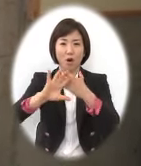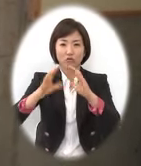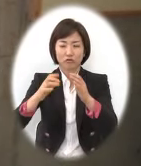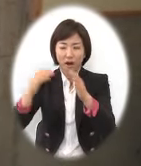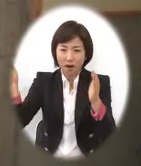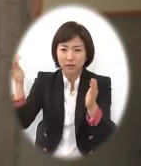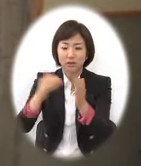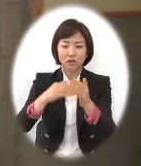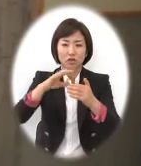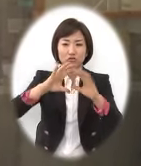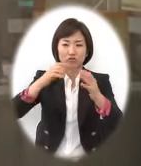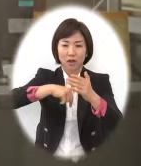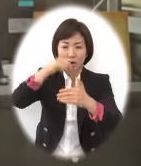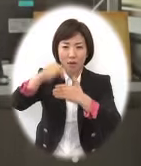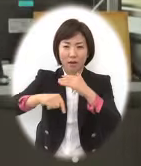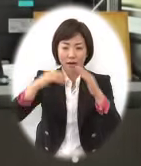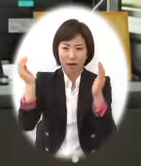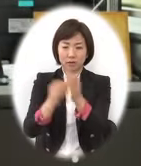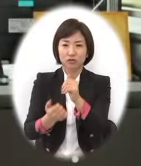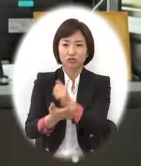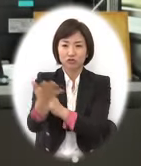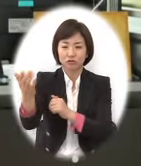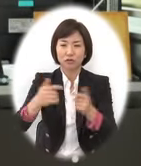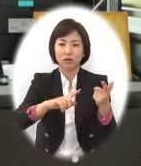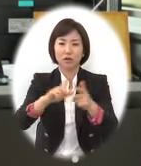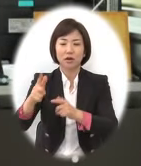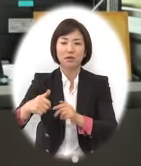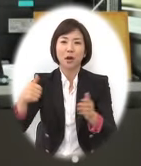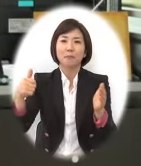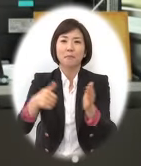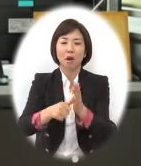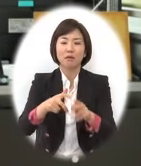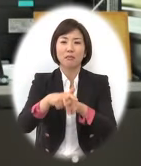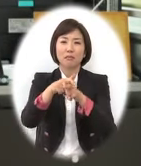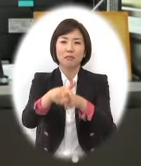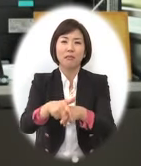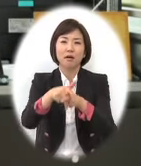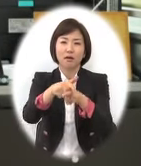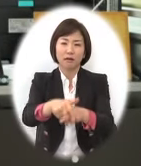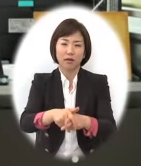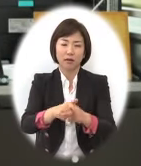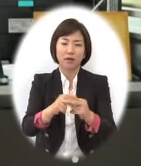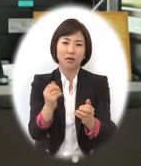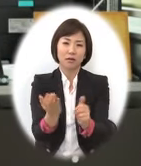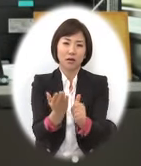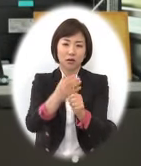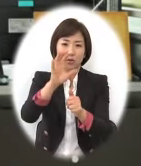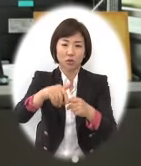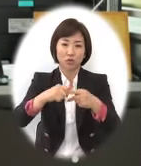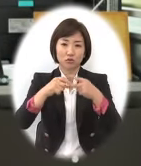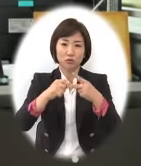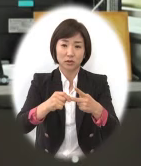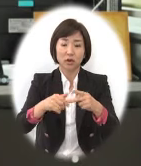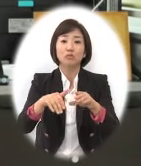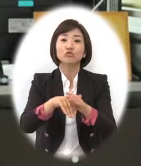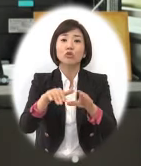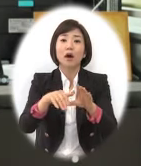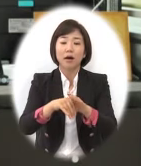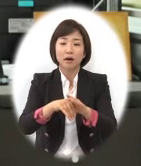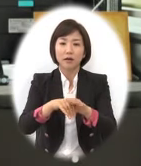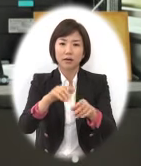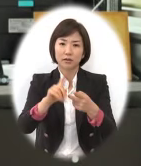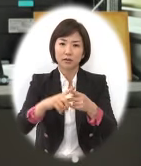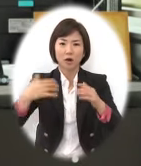국내외로 이렇게 수출까지 했던 명마의 산지라고 하는 것이 그걸 입증하고 있습니다. 그 다음 두 번째 문화